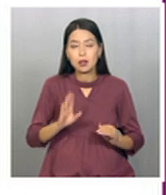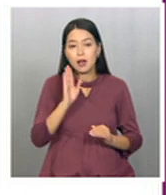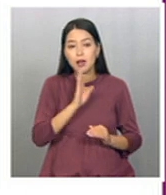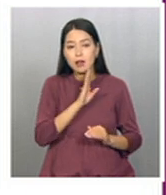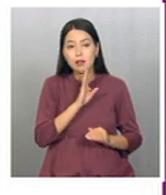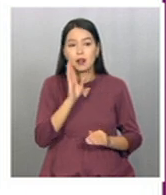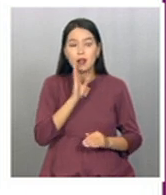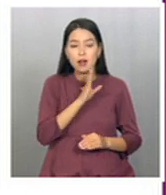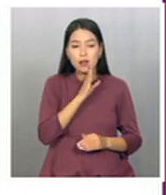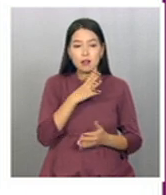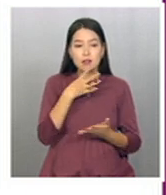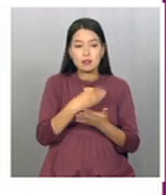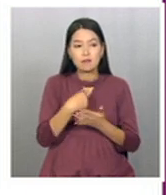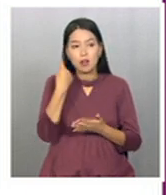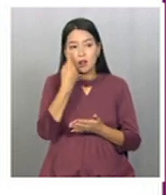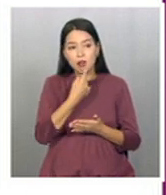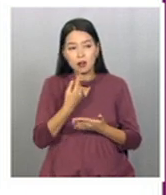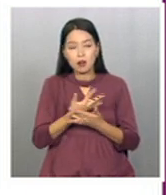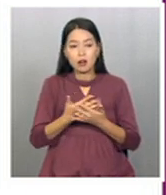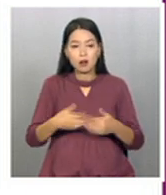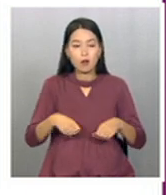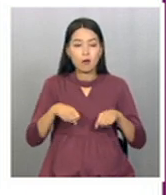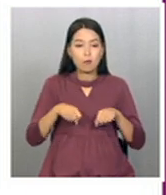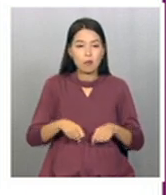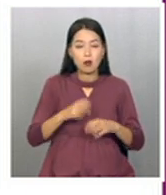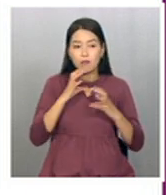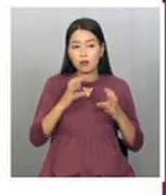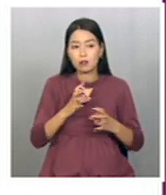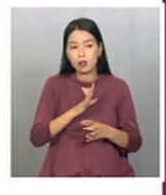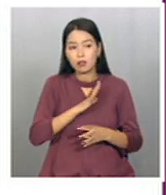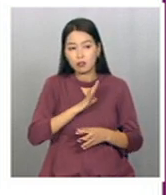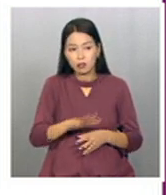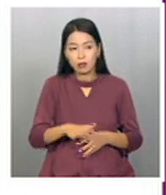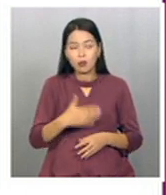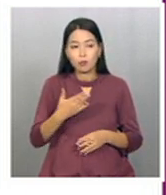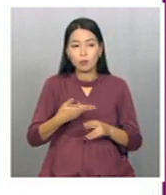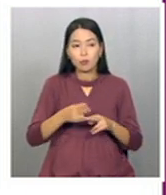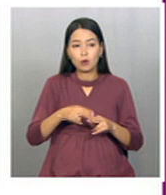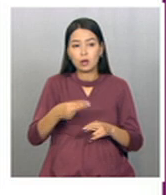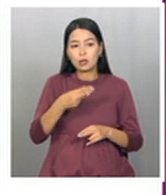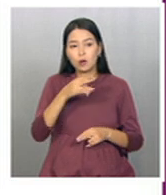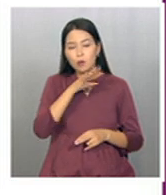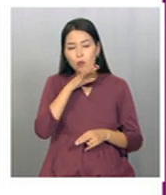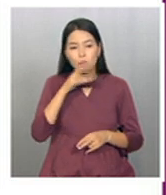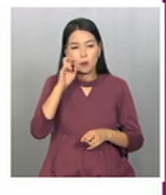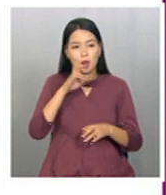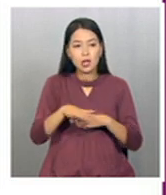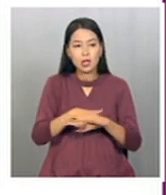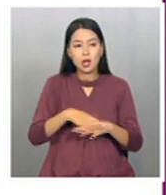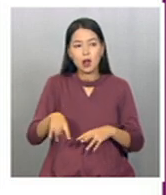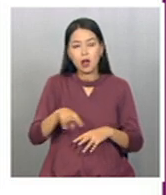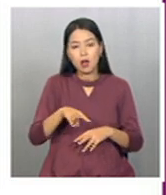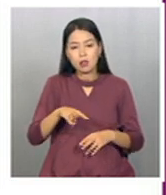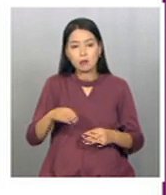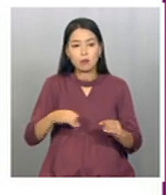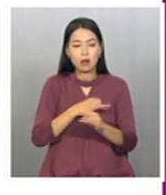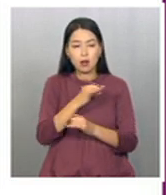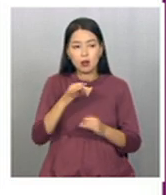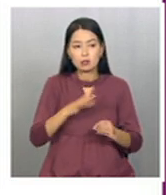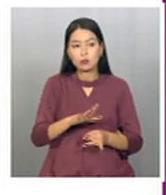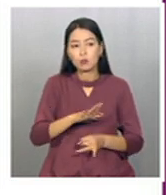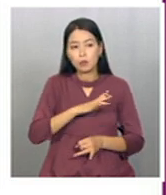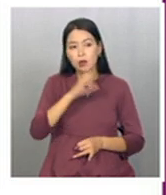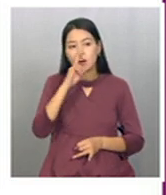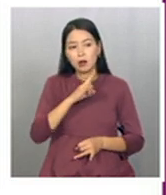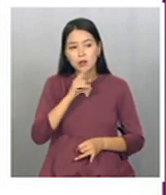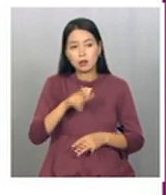бас құқықтарының сақталмауы. Бұл тақырып көптеген елдің әдебиетінде қозғалды. Қазақ халық ауыз әдебиетіндегі